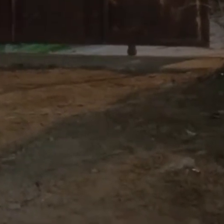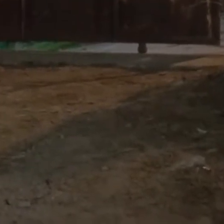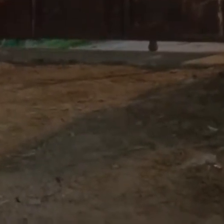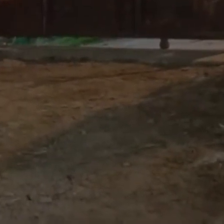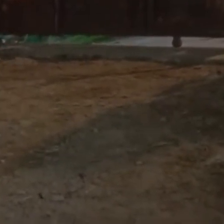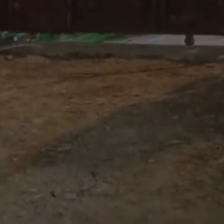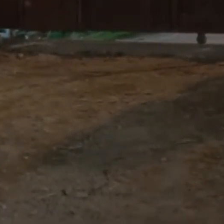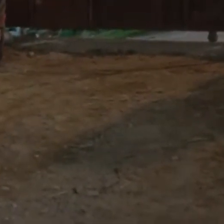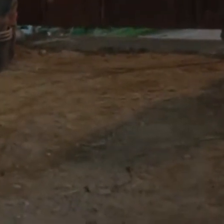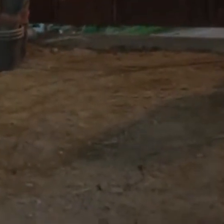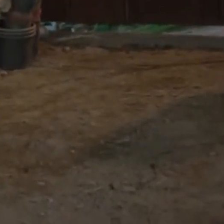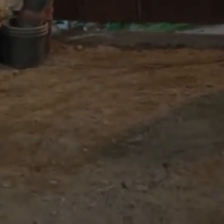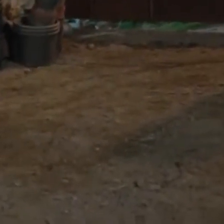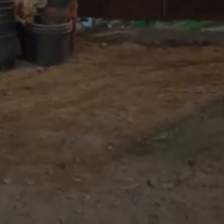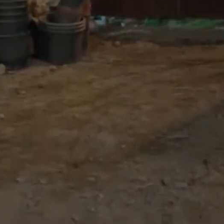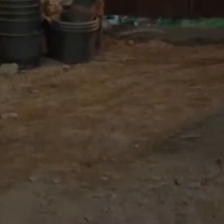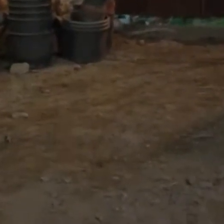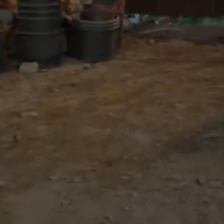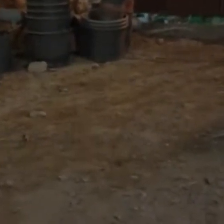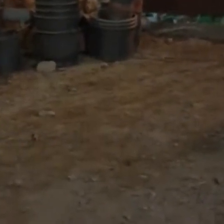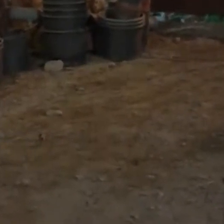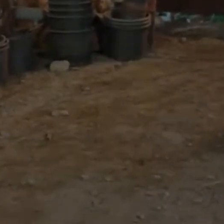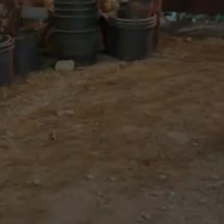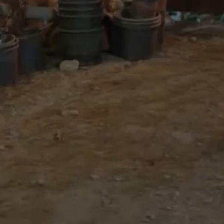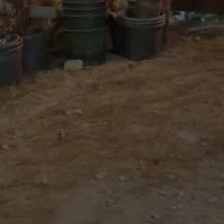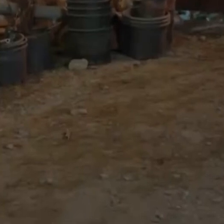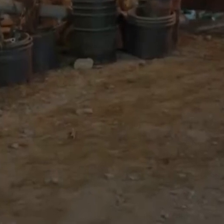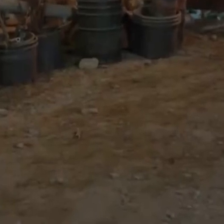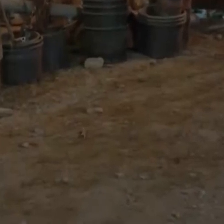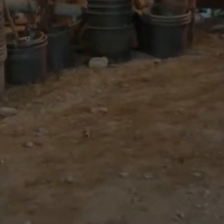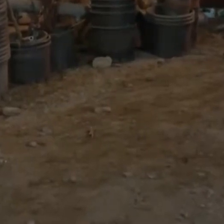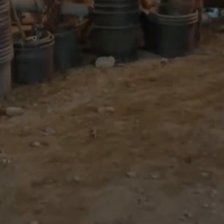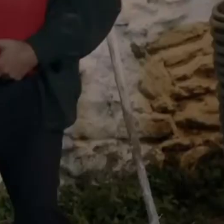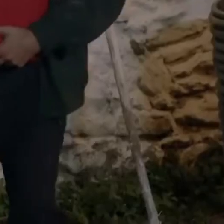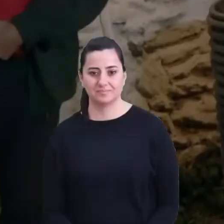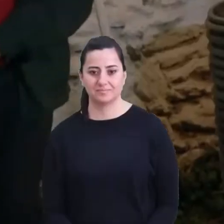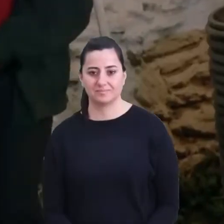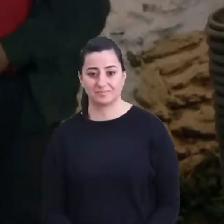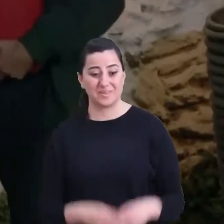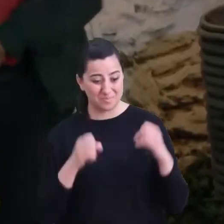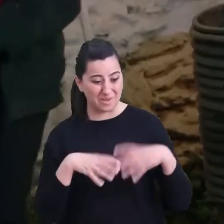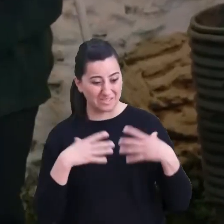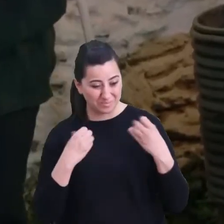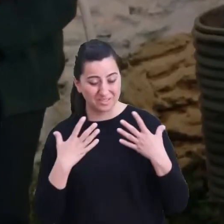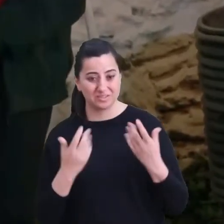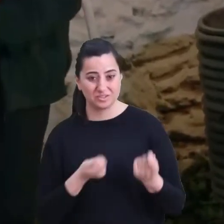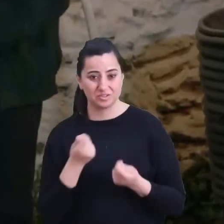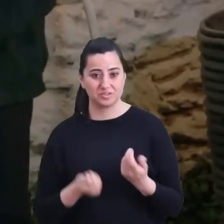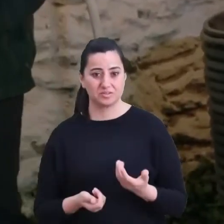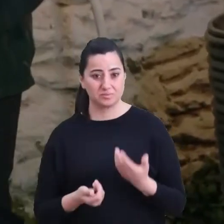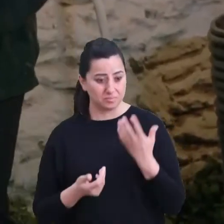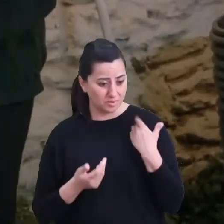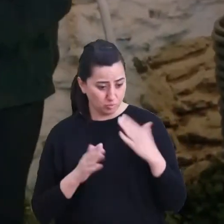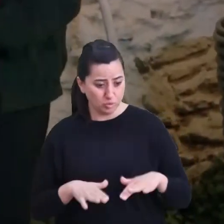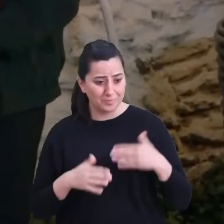kapısının önünde görevliden başkası giremez yazısı. Kapının önünde üst üste dizilmiş plastik saksılar var. Bırak gari işini çabırak, buradayım bir